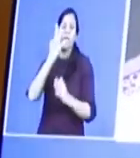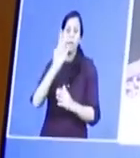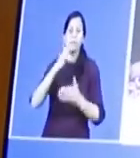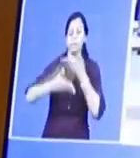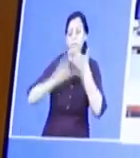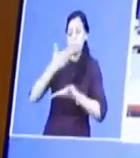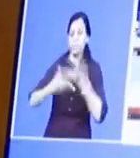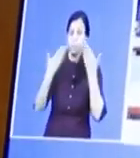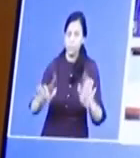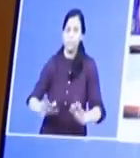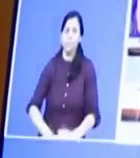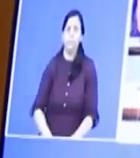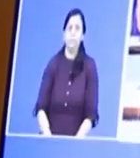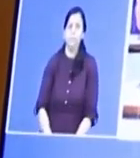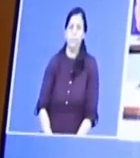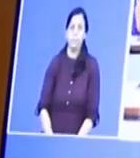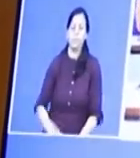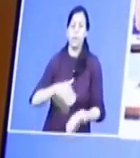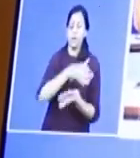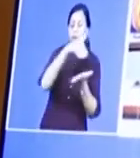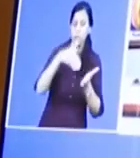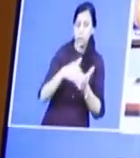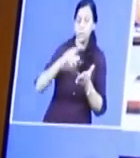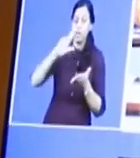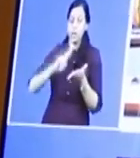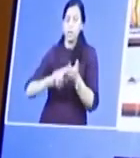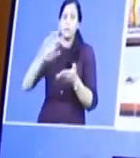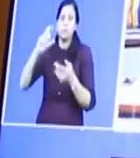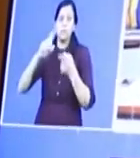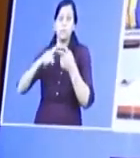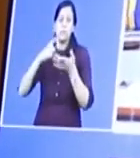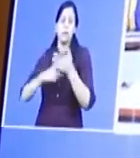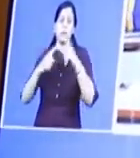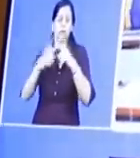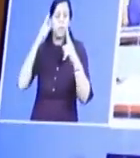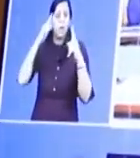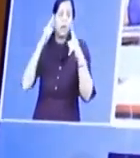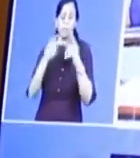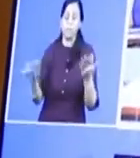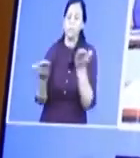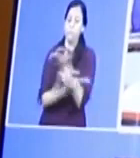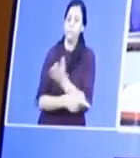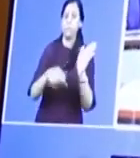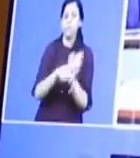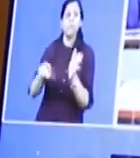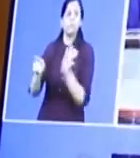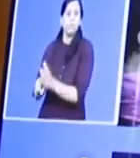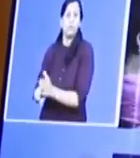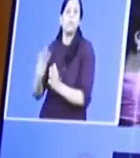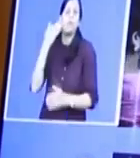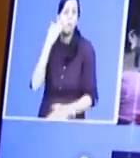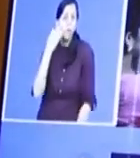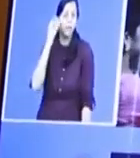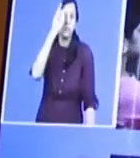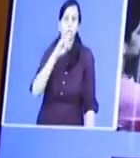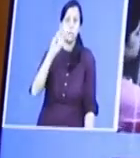80 परिवारों को प्रशिक्षित किया गया। 6 अक्टूबर 2020 को ISL-RTC और NCERT के बीच